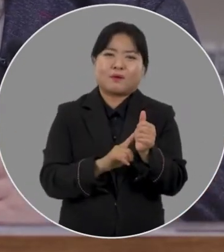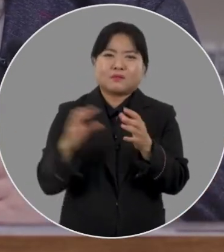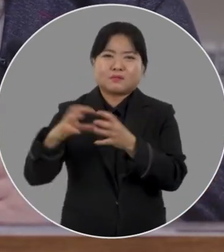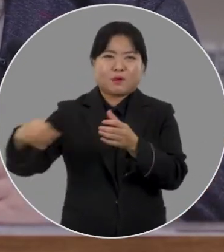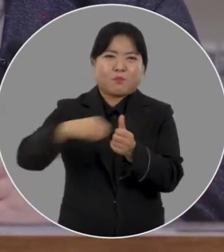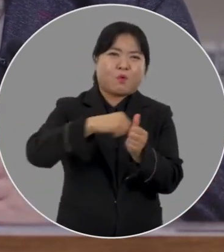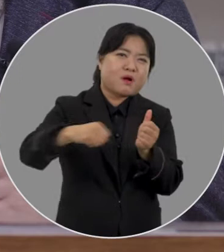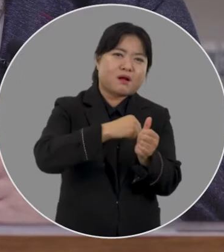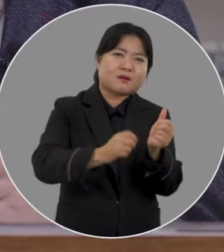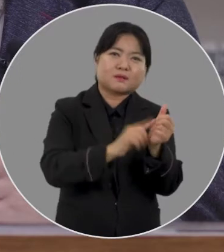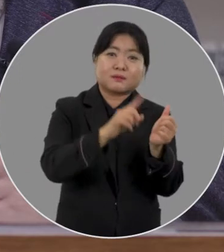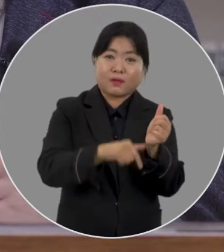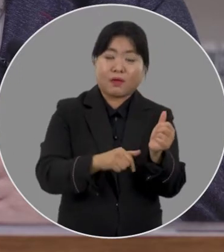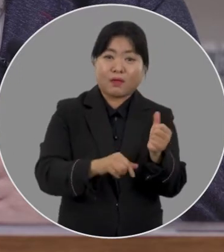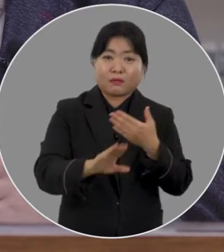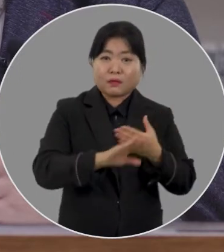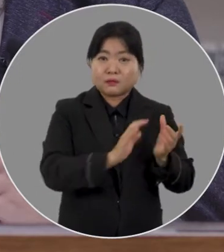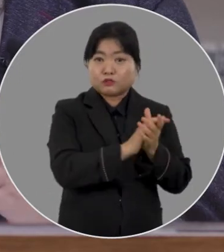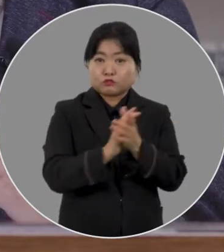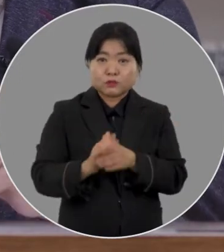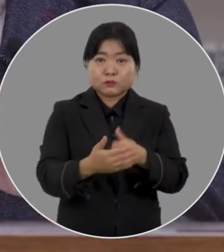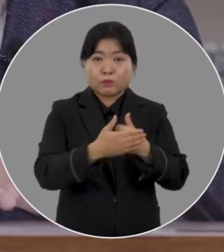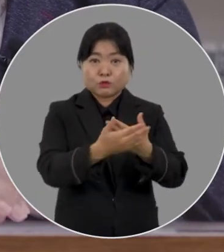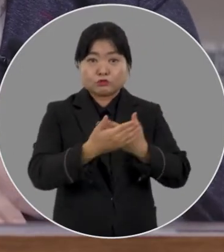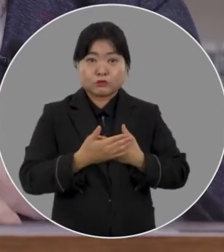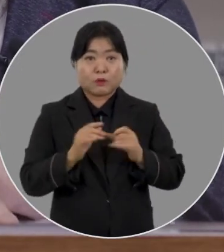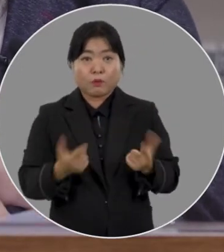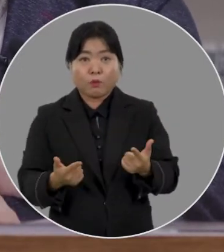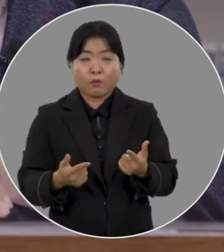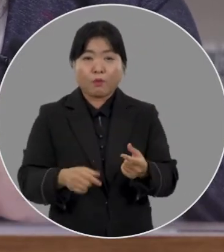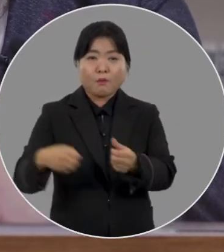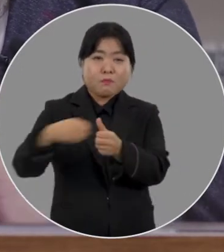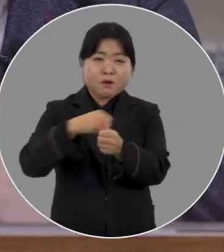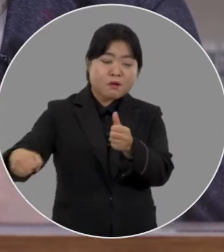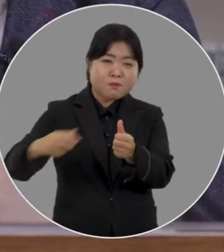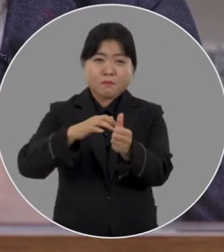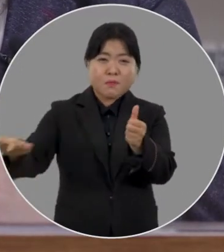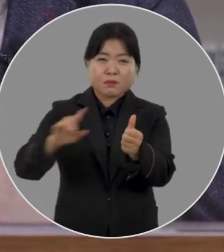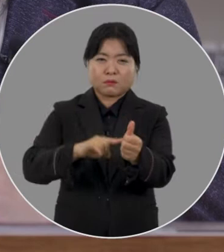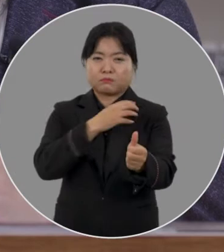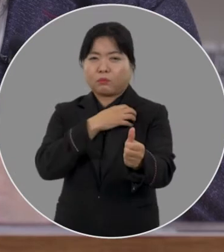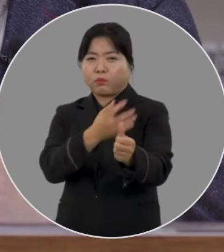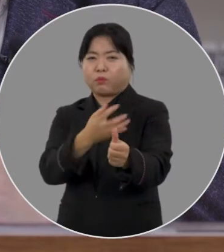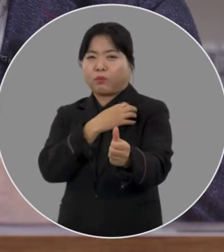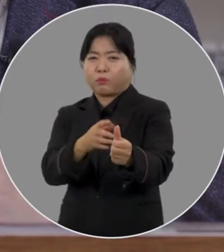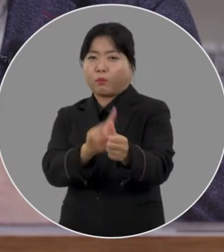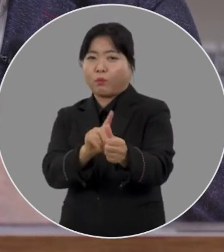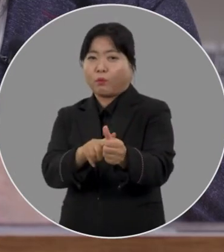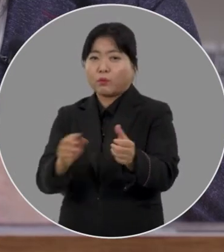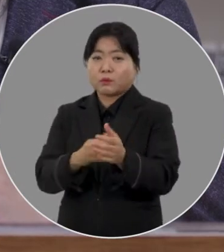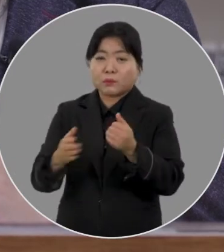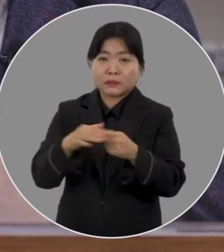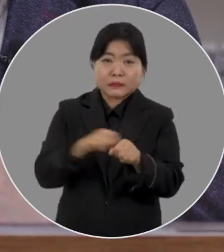집단 폭행을 당했을 때 동료들이 아무도 그들도 보지 않고 이제 방조하고 있었는데 특히